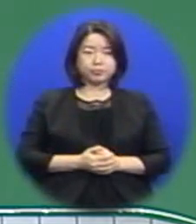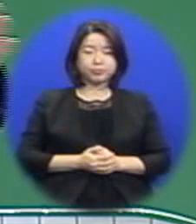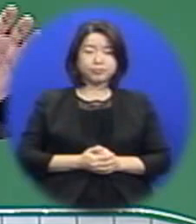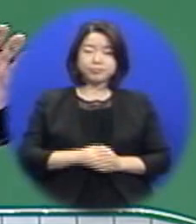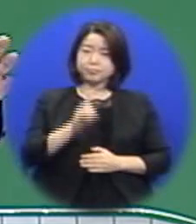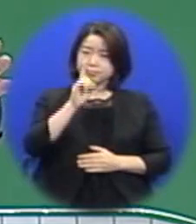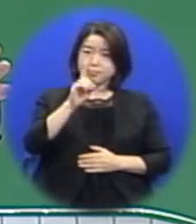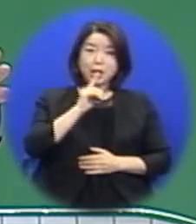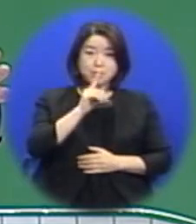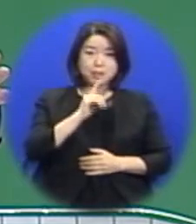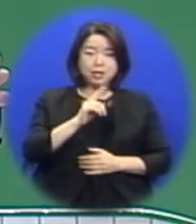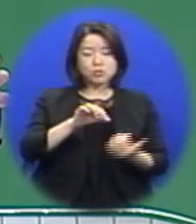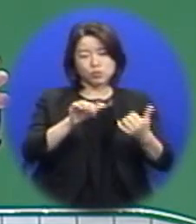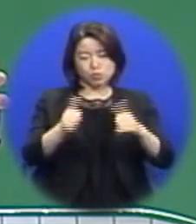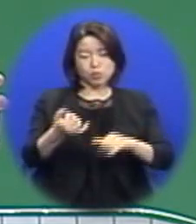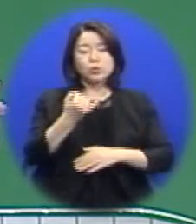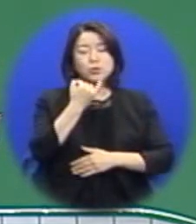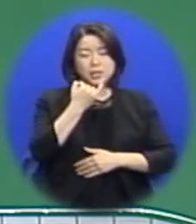한마디로 죽어도 좋다는 거죠.